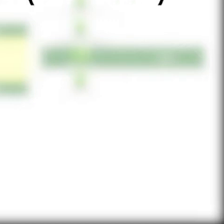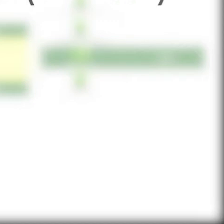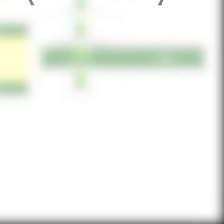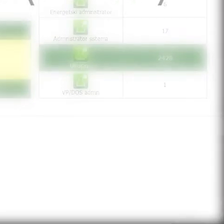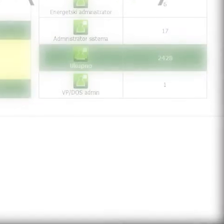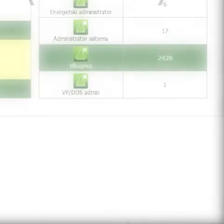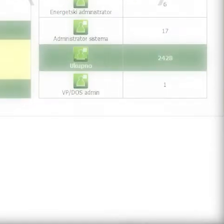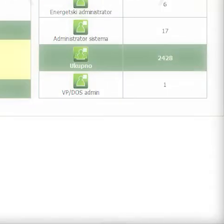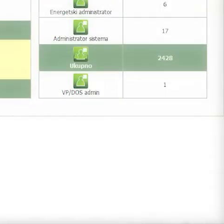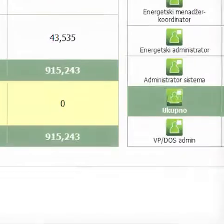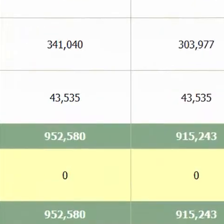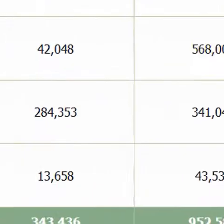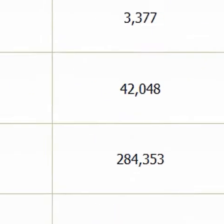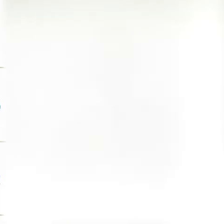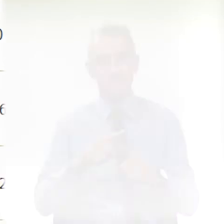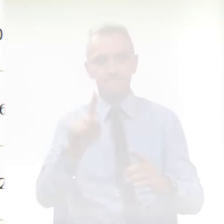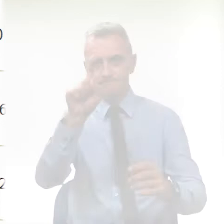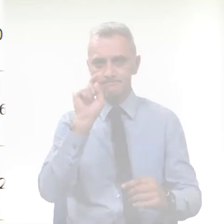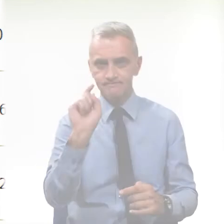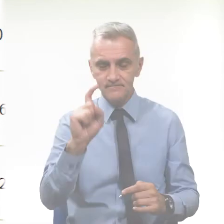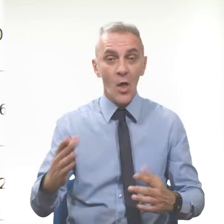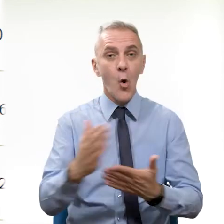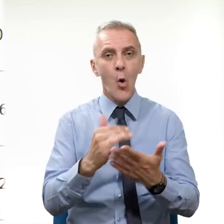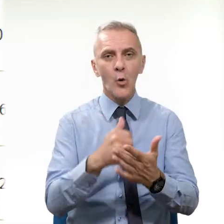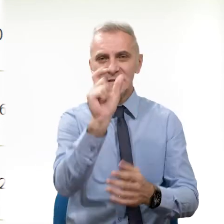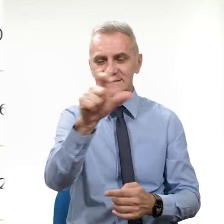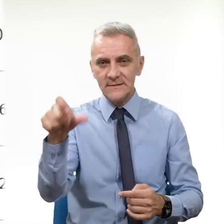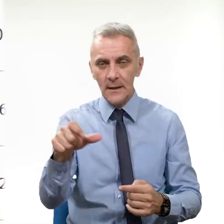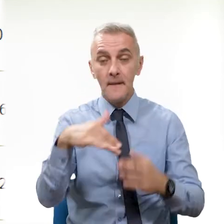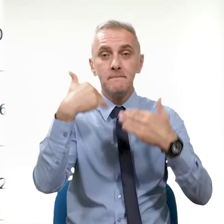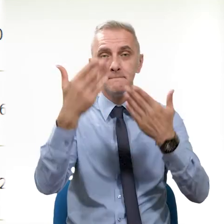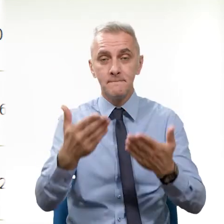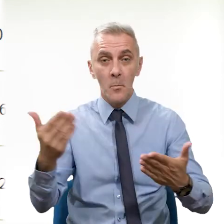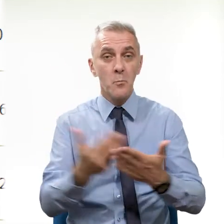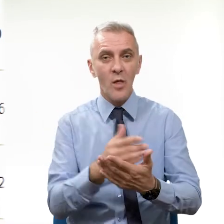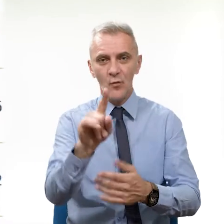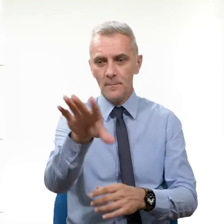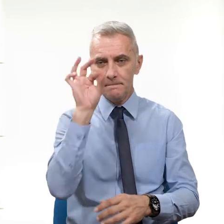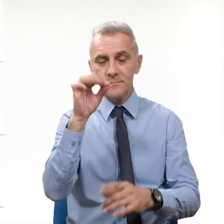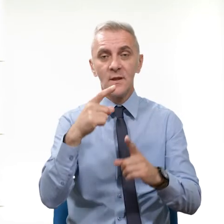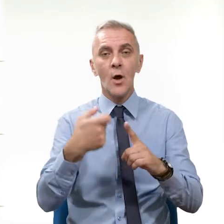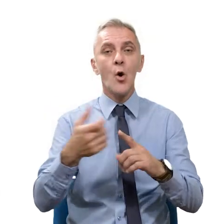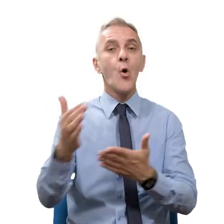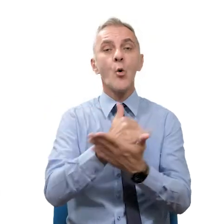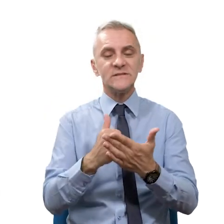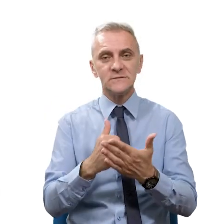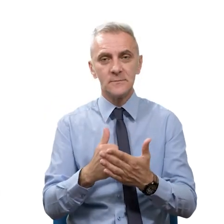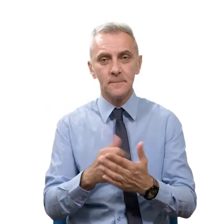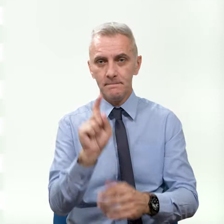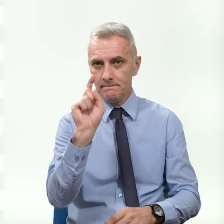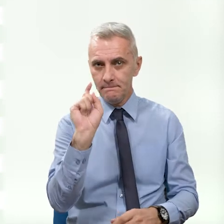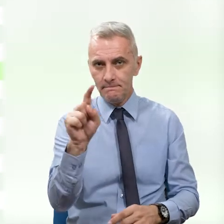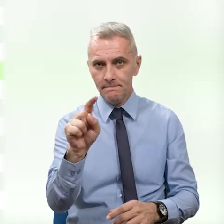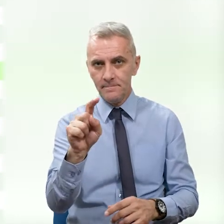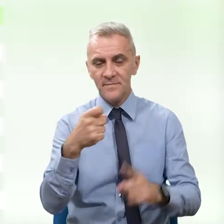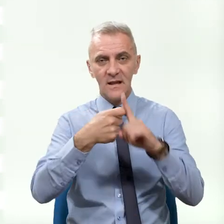osnovna škola test. Kliknuti na korisnici, a potom ponovo odabrati korisnici. Kliknuti na